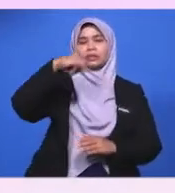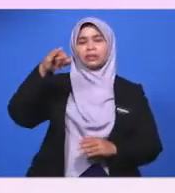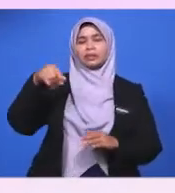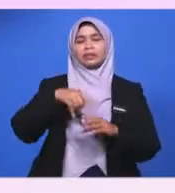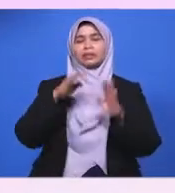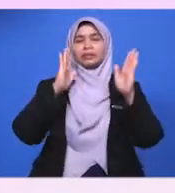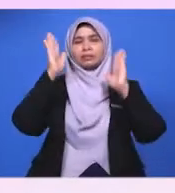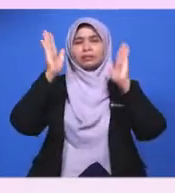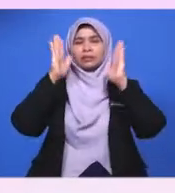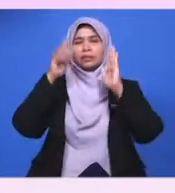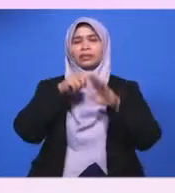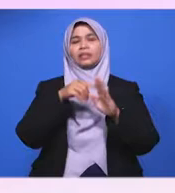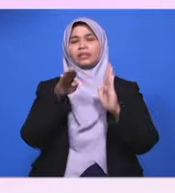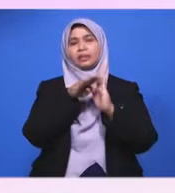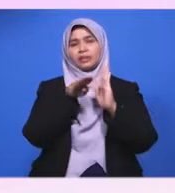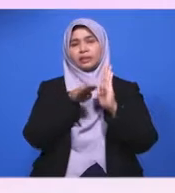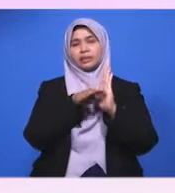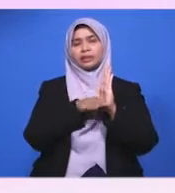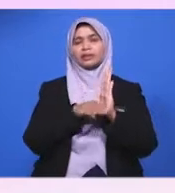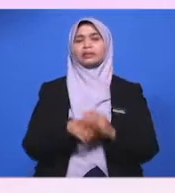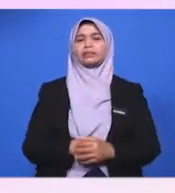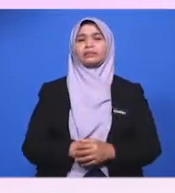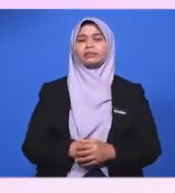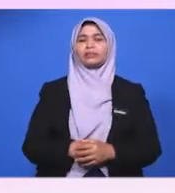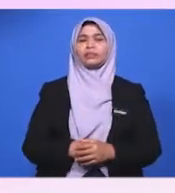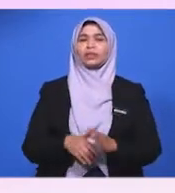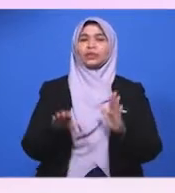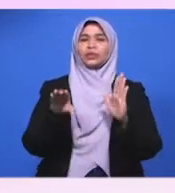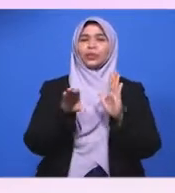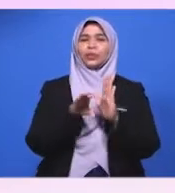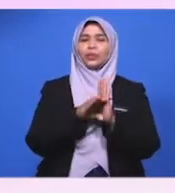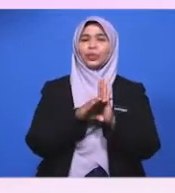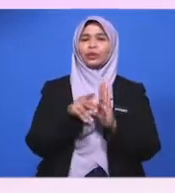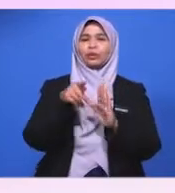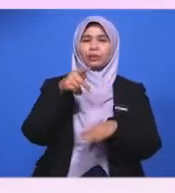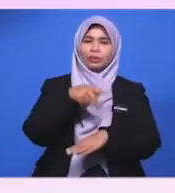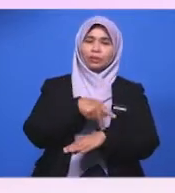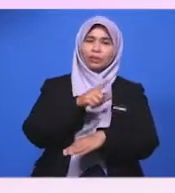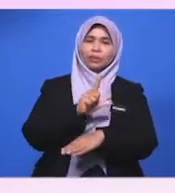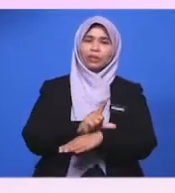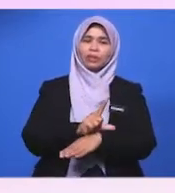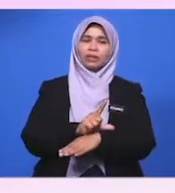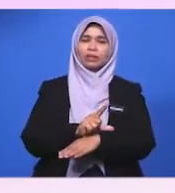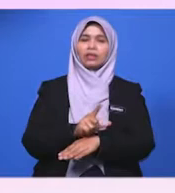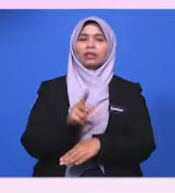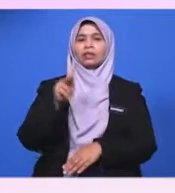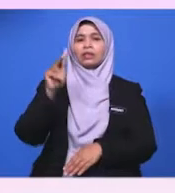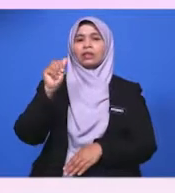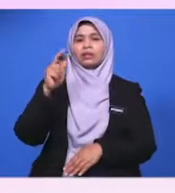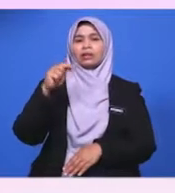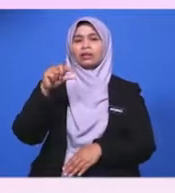yang disenaraikan. Contoh kawasan seperti Langkawi, Kanga, Shah